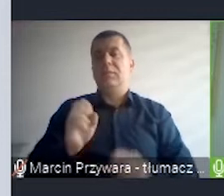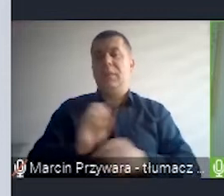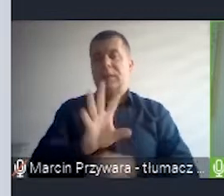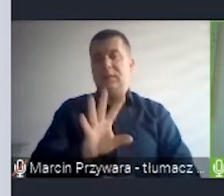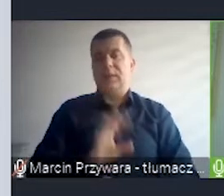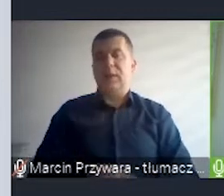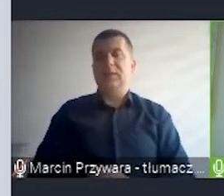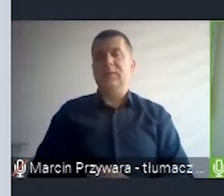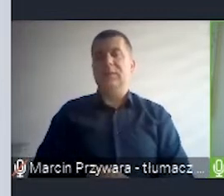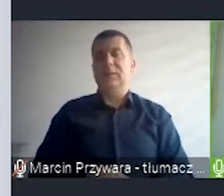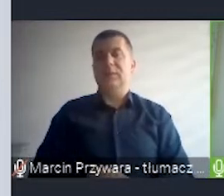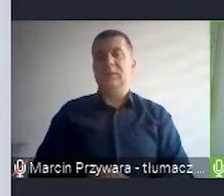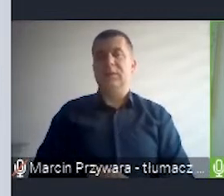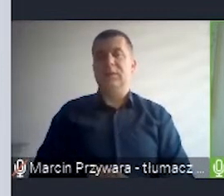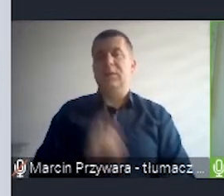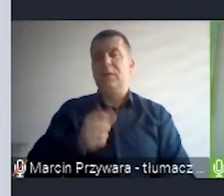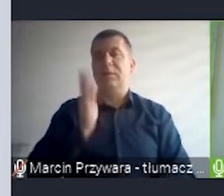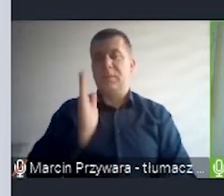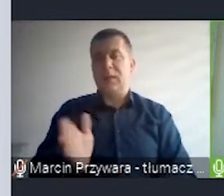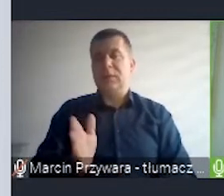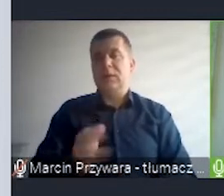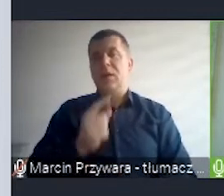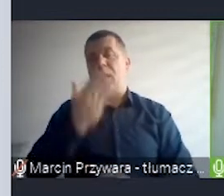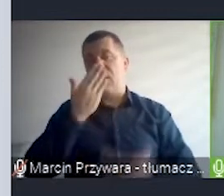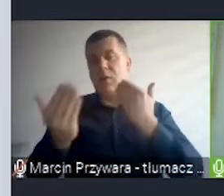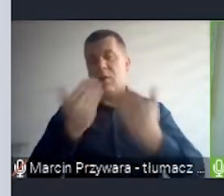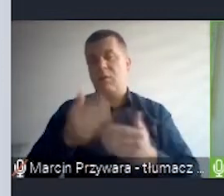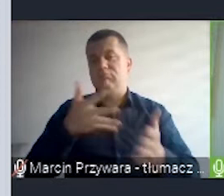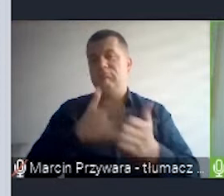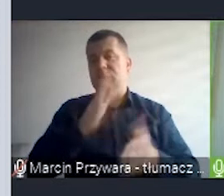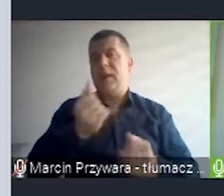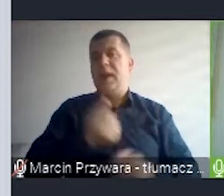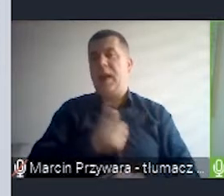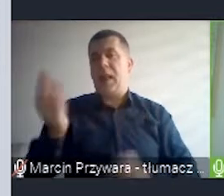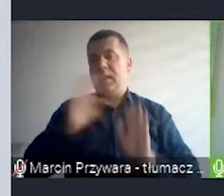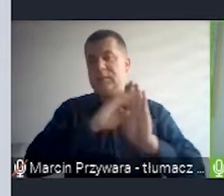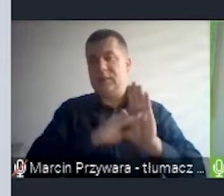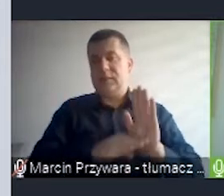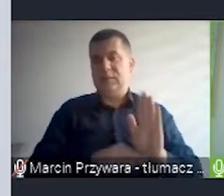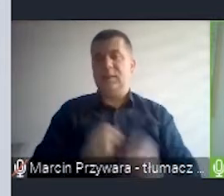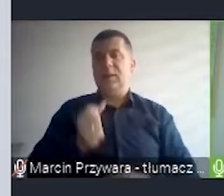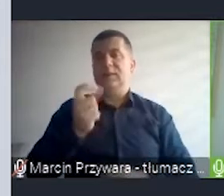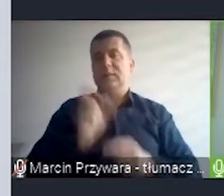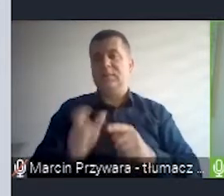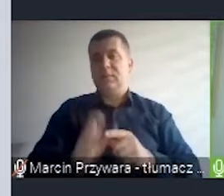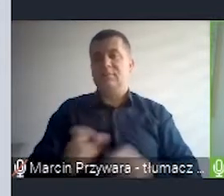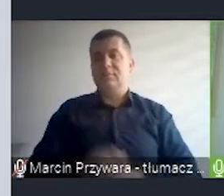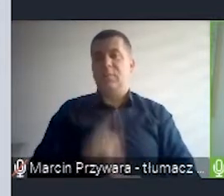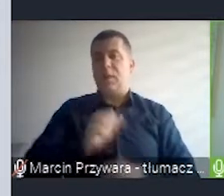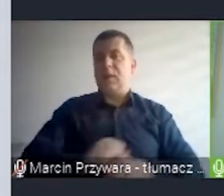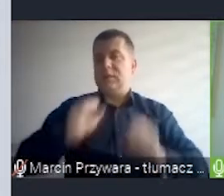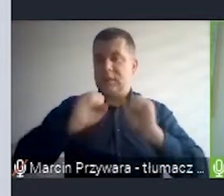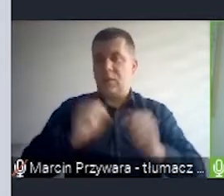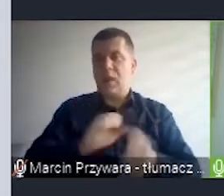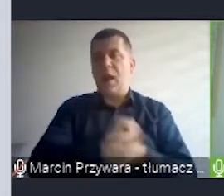prezentacji. Natomiast ta definicja będzie zbudowana na kilku zagadnieniach. Po pierwsze, to jest działanie